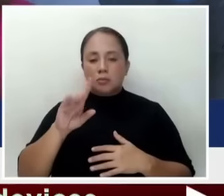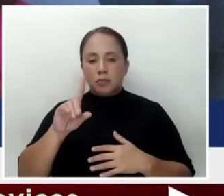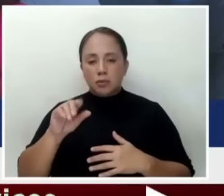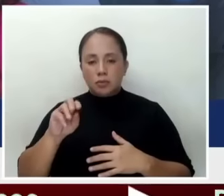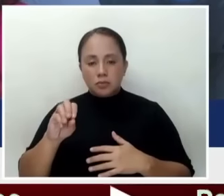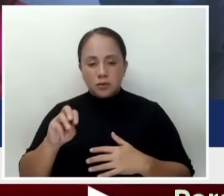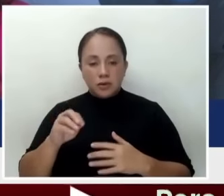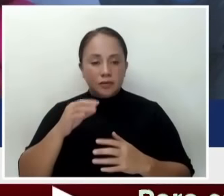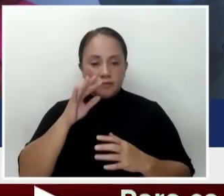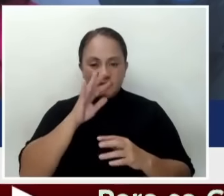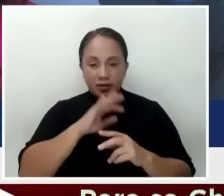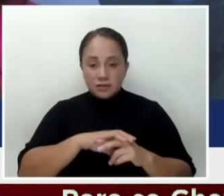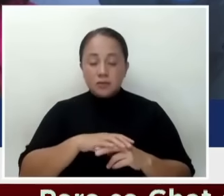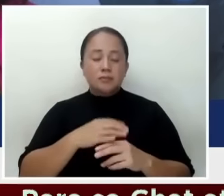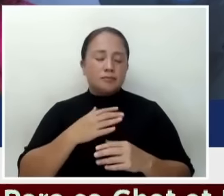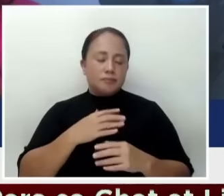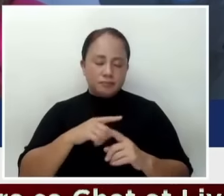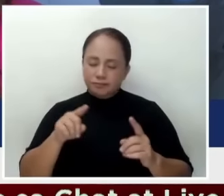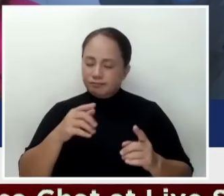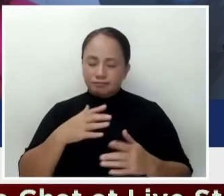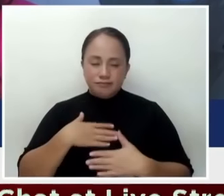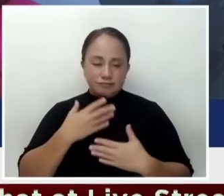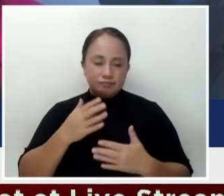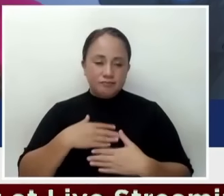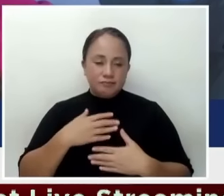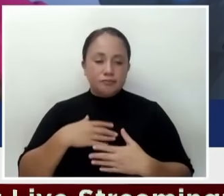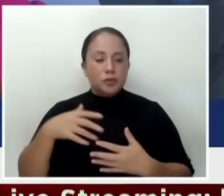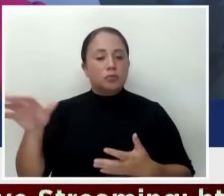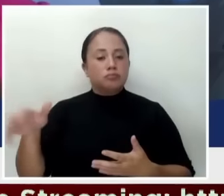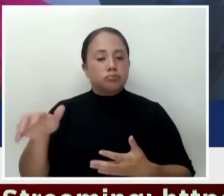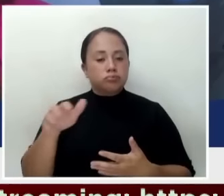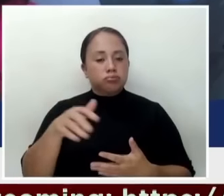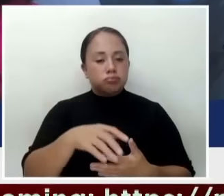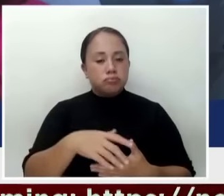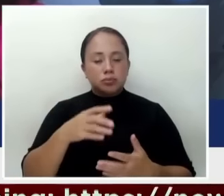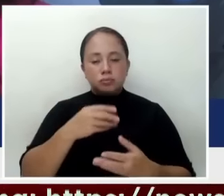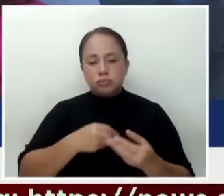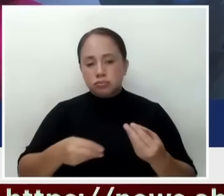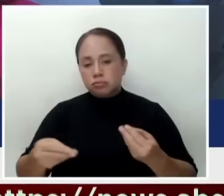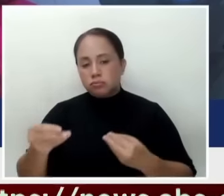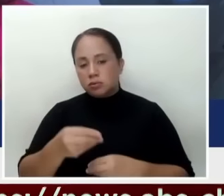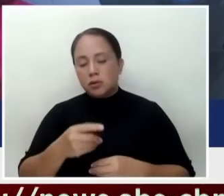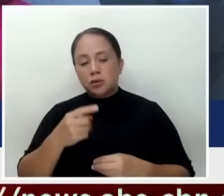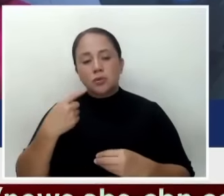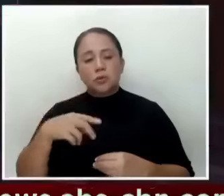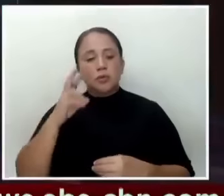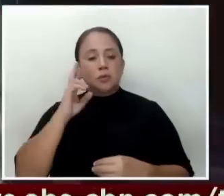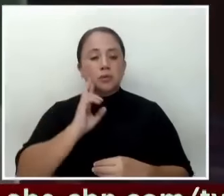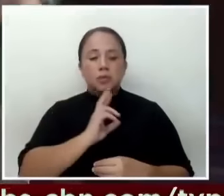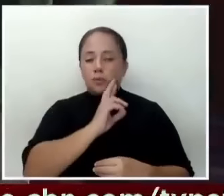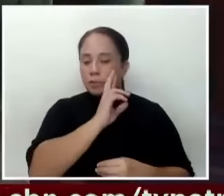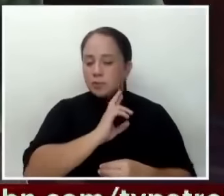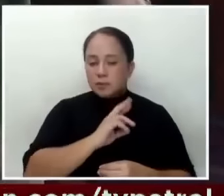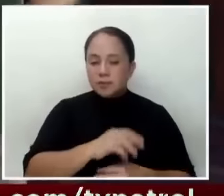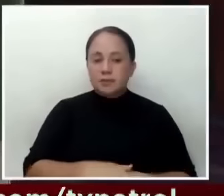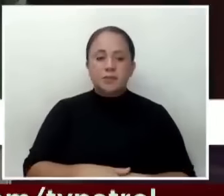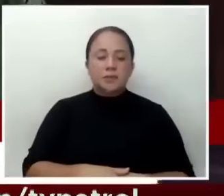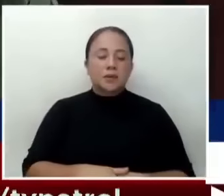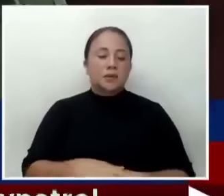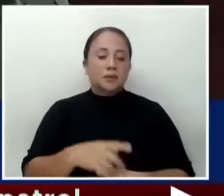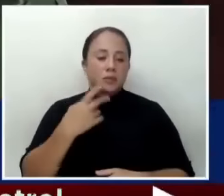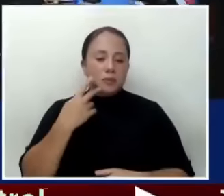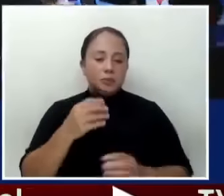yung kasayahan nila. Nung nakita namin sila nagko-collect, nagto-trade, pupunta sa mga restaurants namin. Para sa organizers